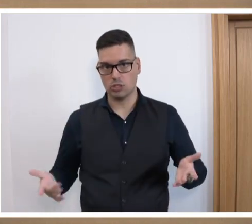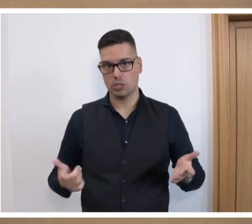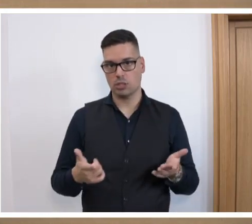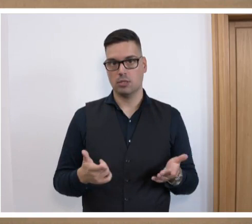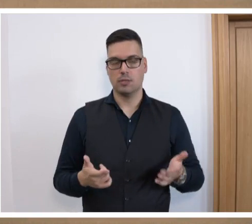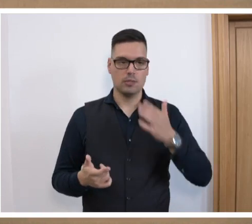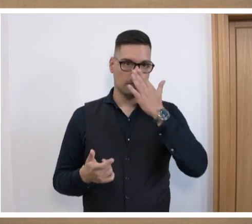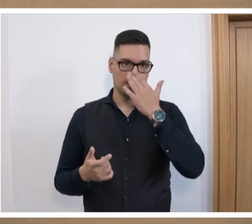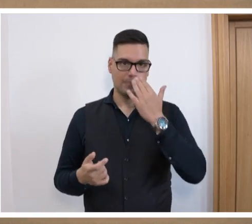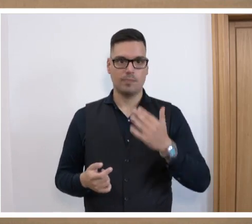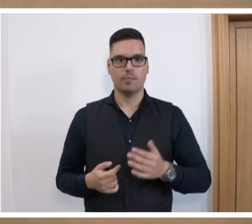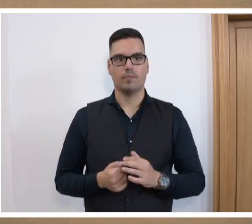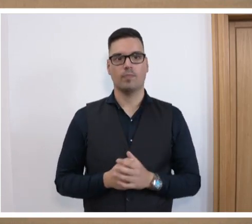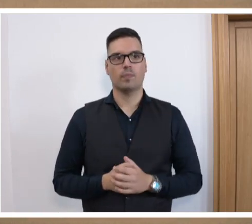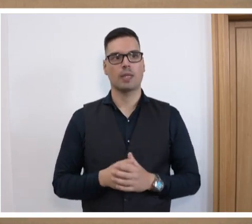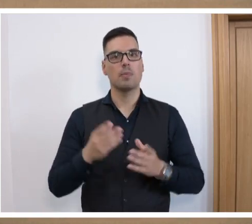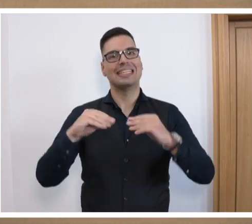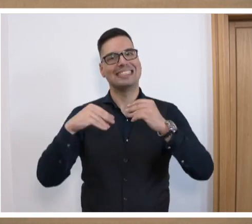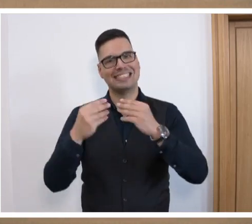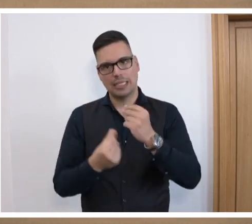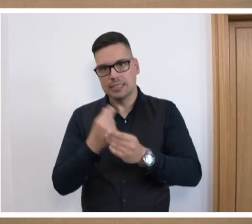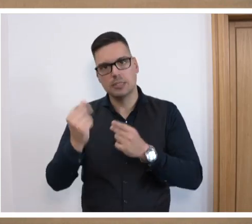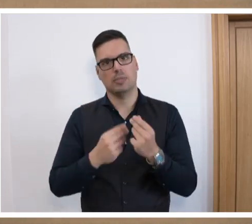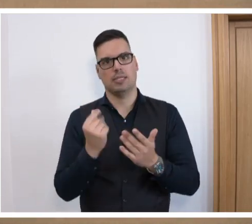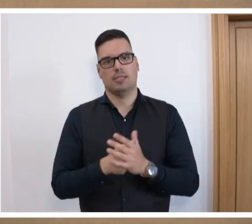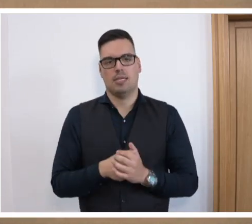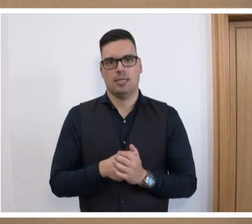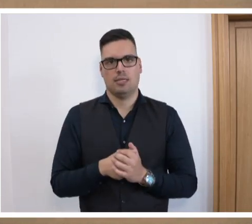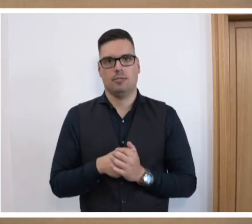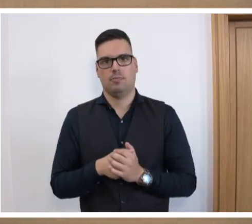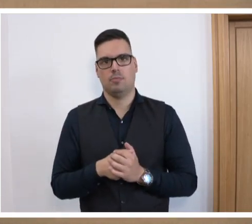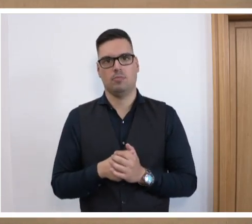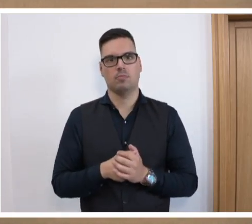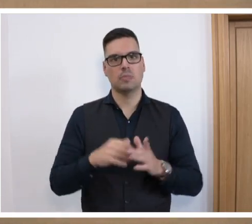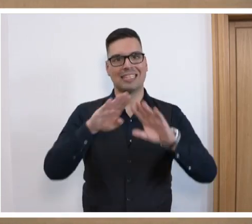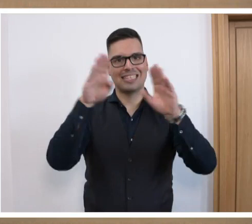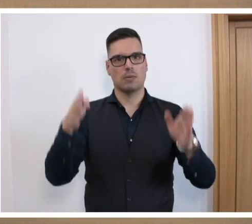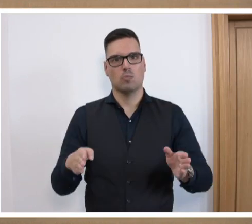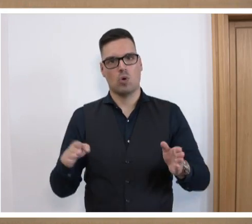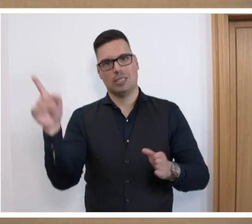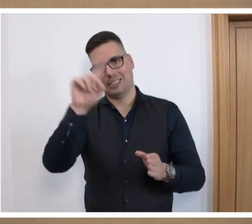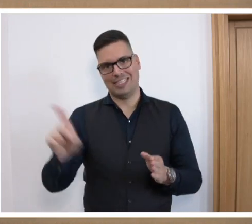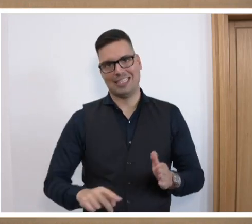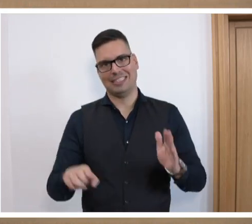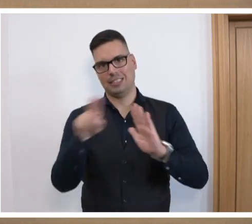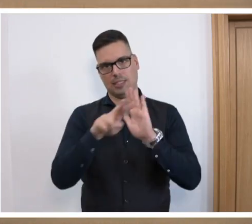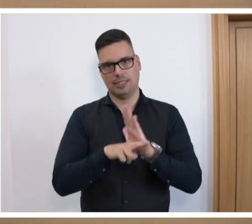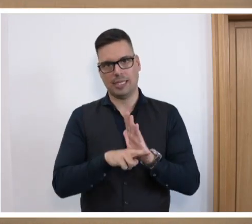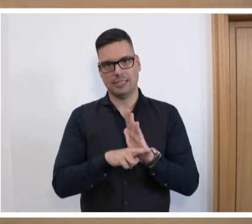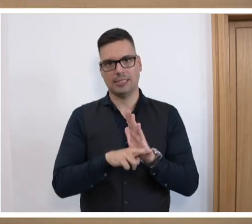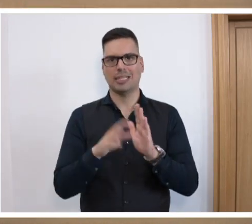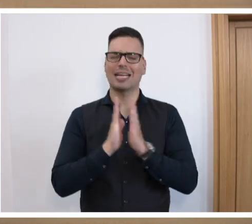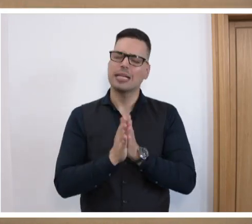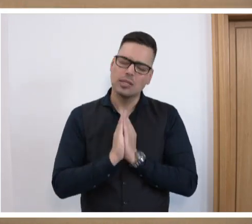tun, aber ich sensibilisiere, gerade mit Blick auf das Gebäudeenergiegesetz, dass wir diesen katastrophalen